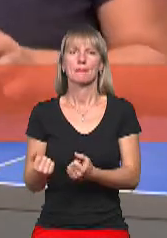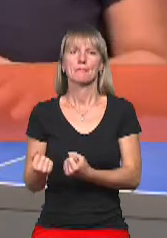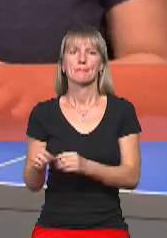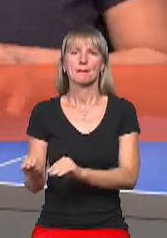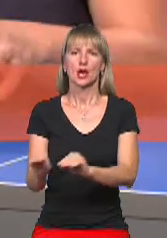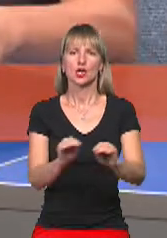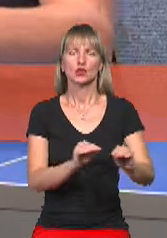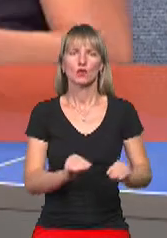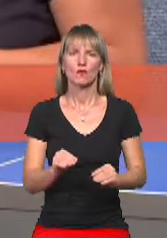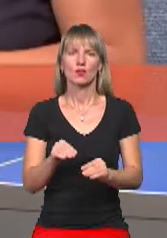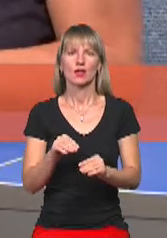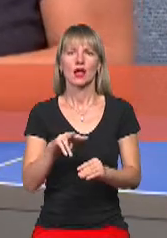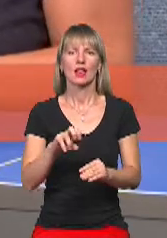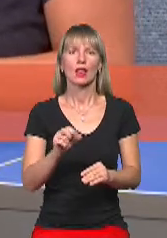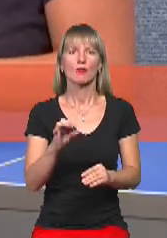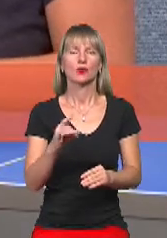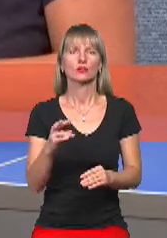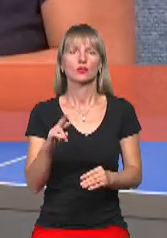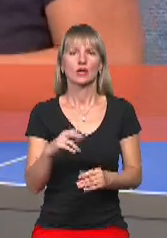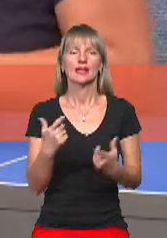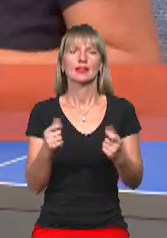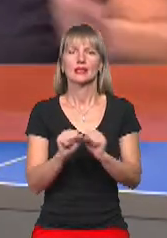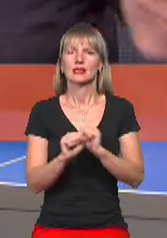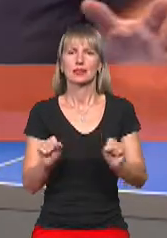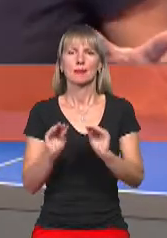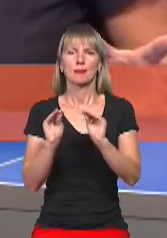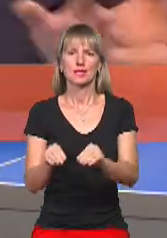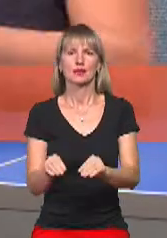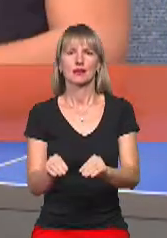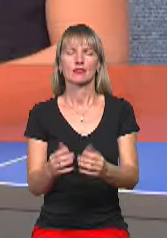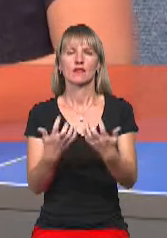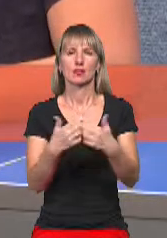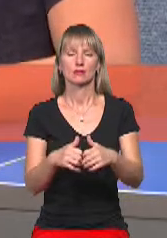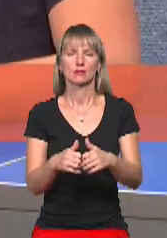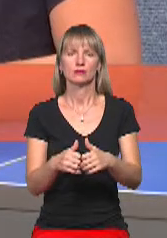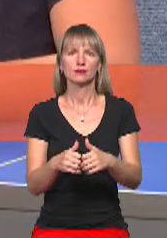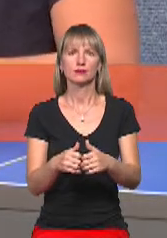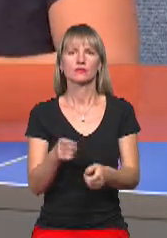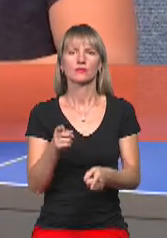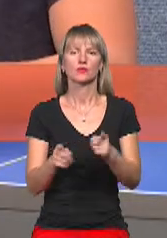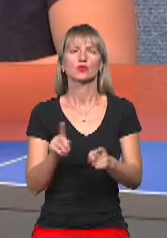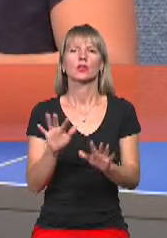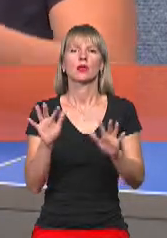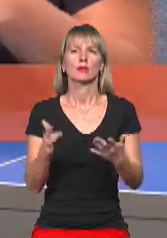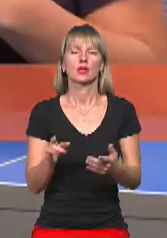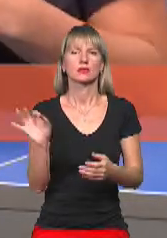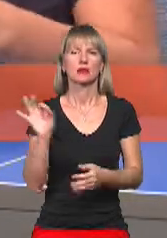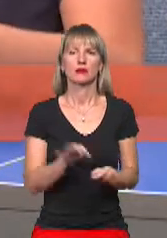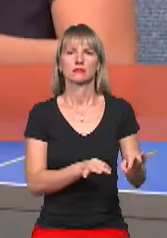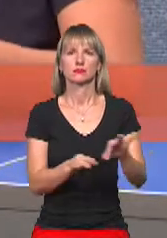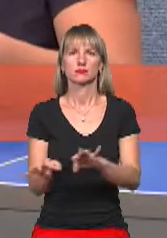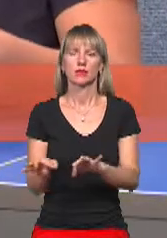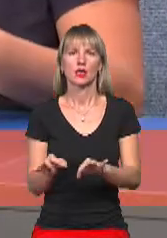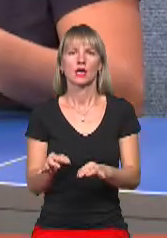лабораторія, там, де не можна поставити пересувні чи автоматизовані пости. І якщо щось куди одразу можна відправити. Так,